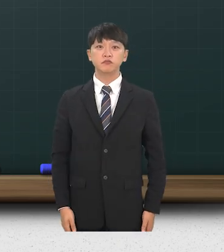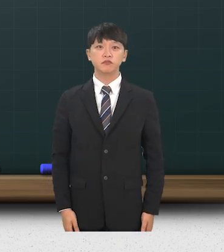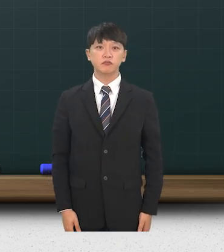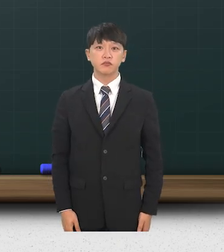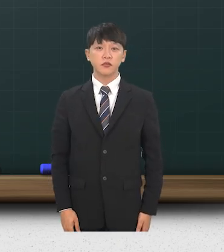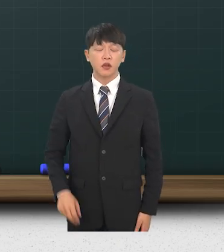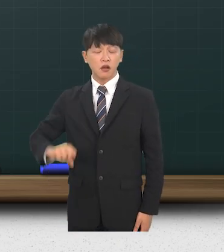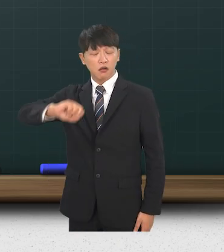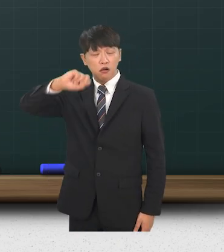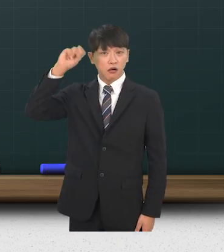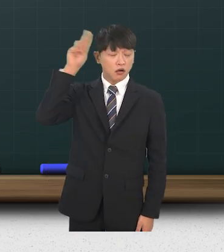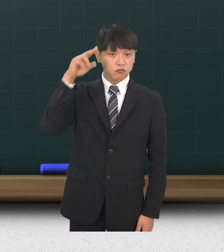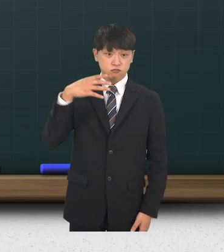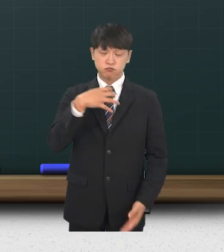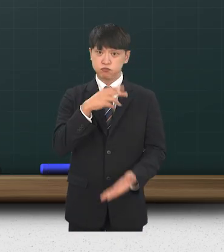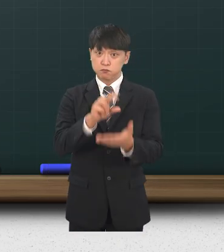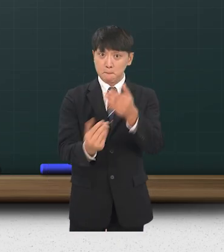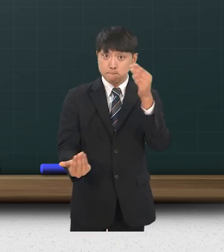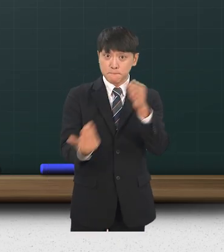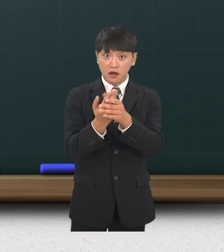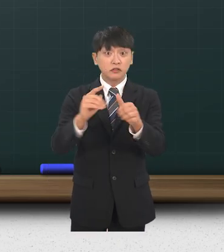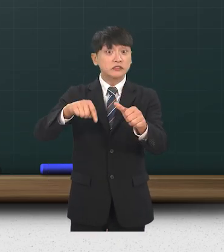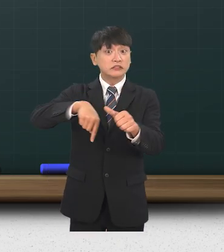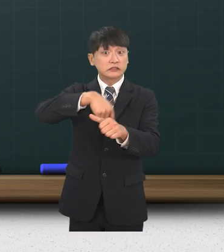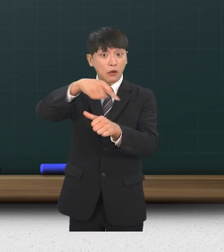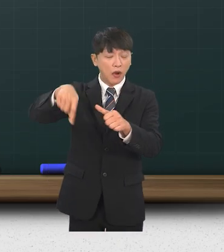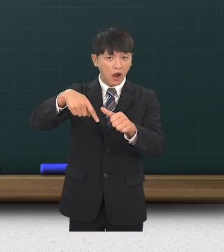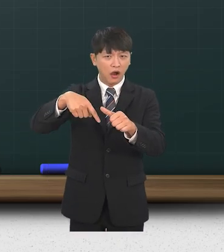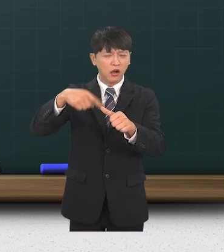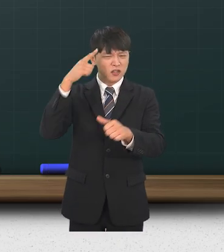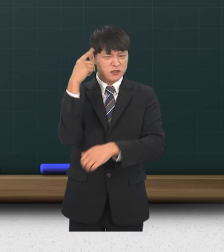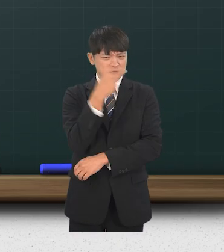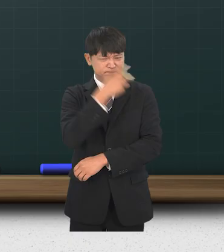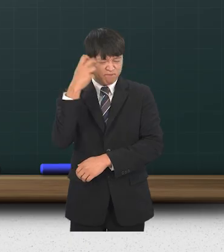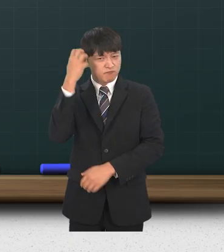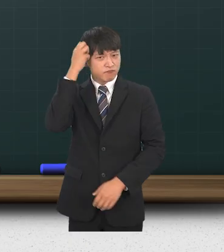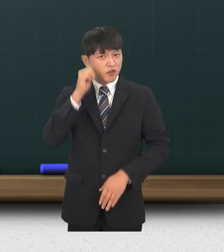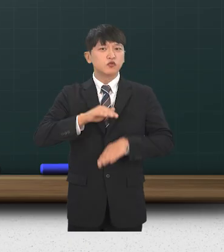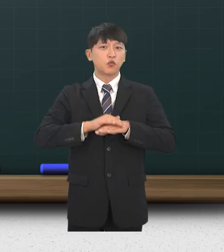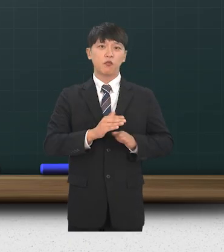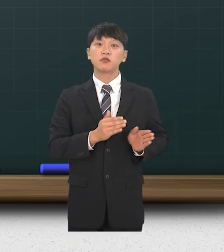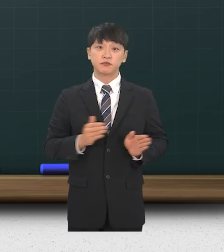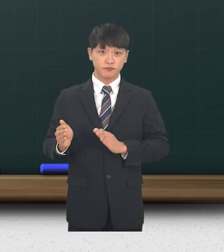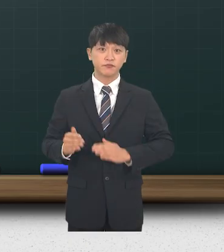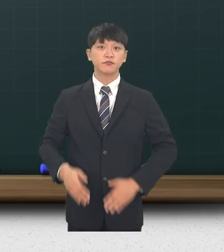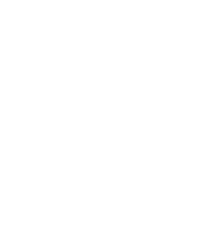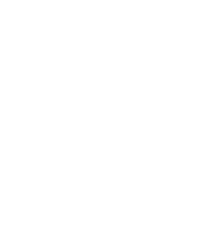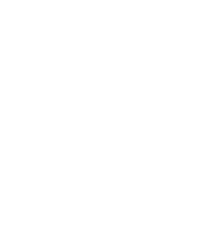예고 없이 찾아오는 재난재해 모두 똑똑하게 대처합시다.